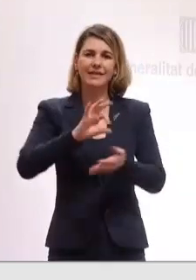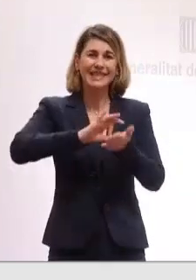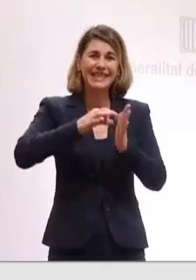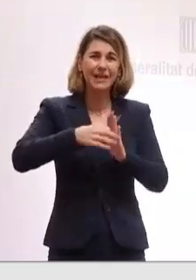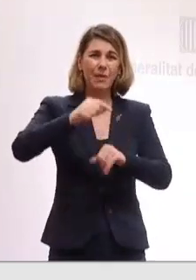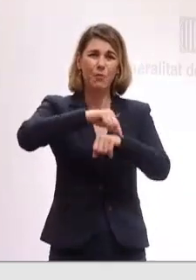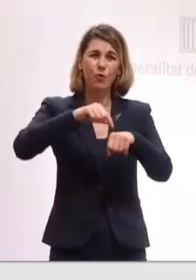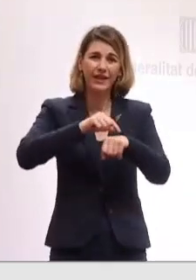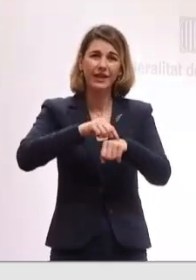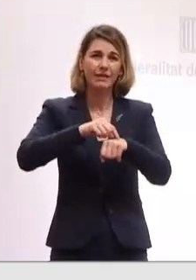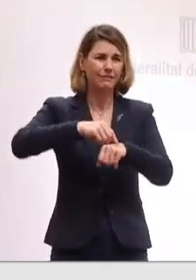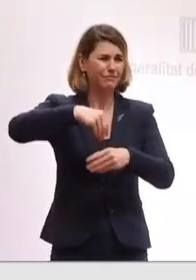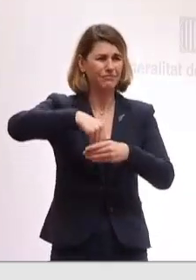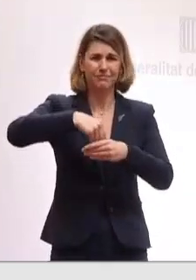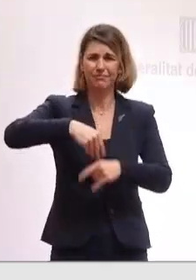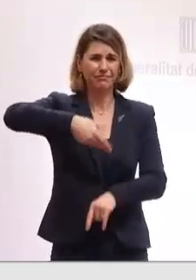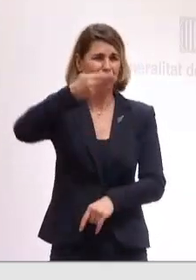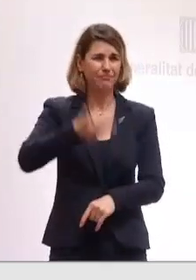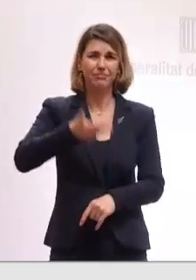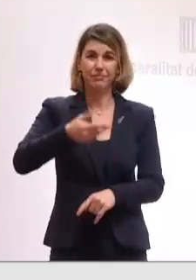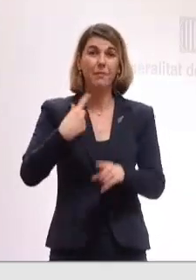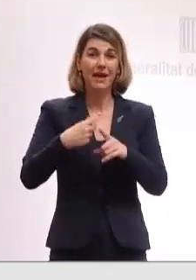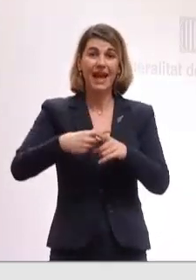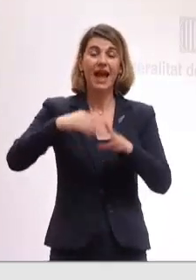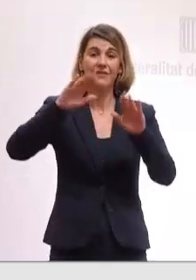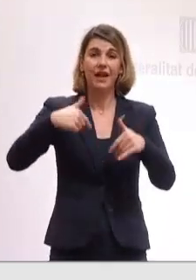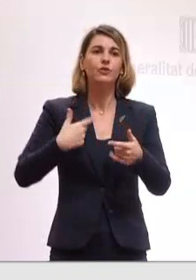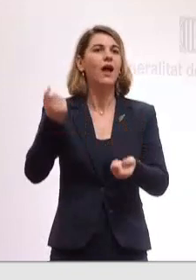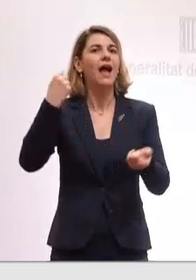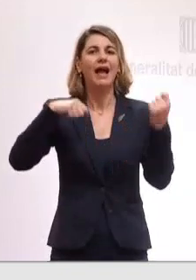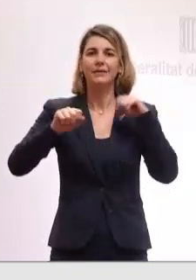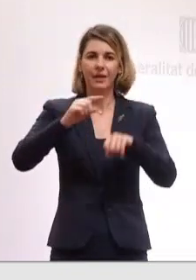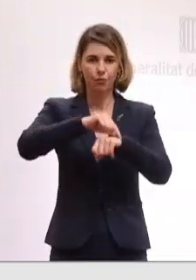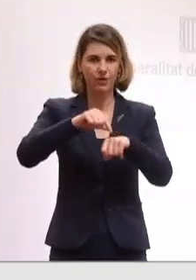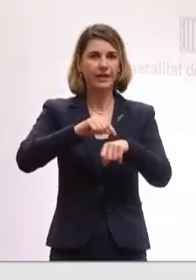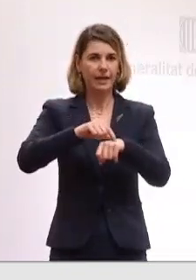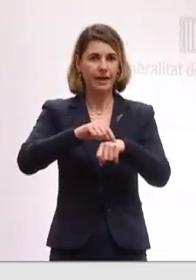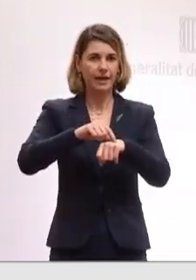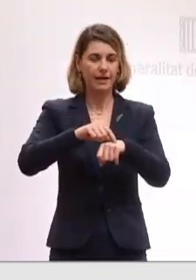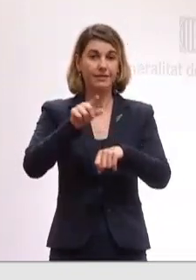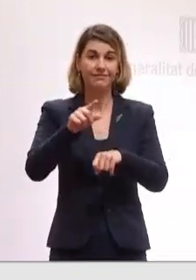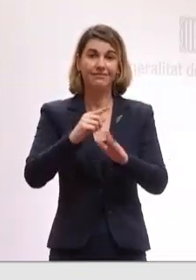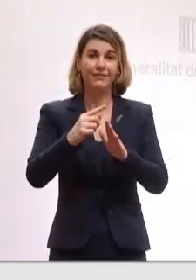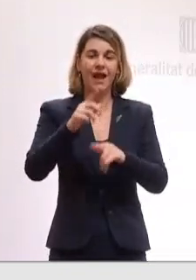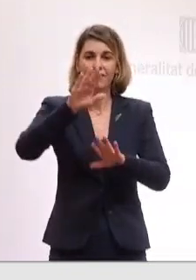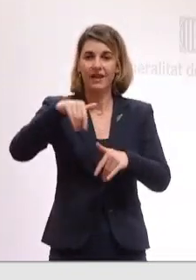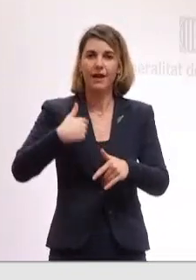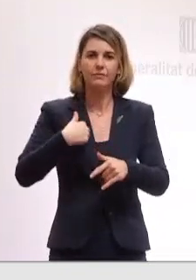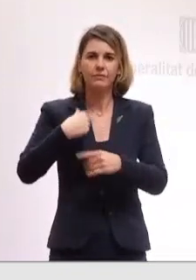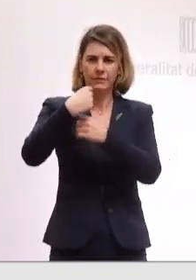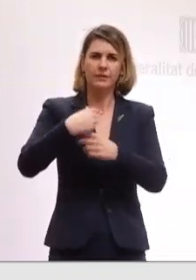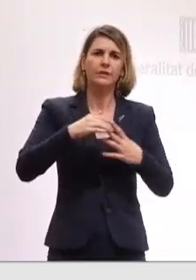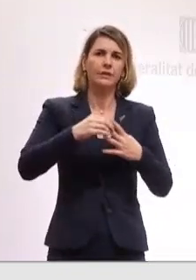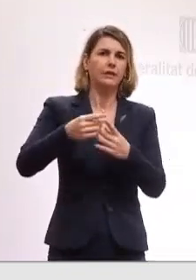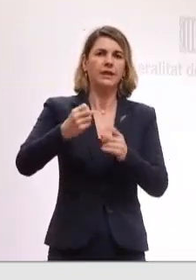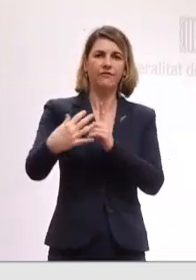sistema polític, perquè és una activitat política. És una activitat que condiciona, que ens condiciona